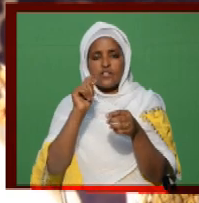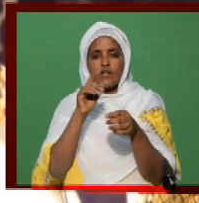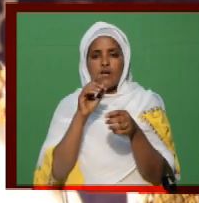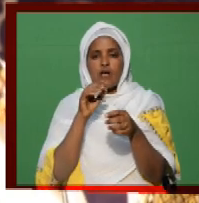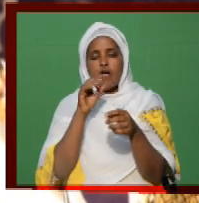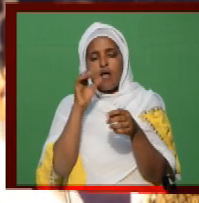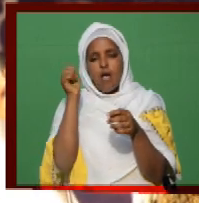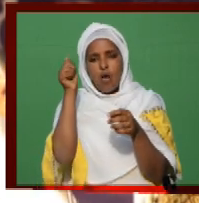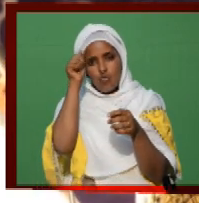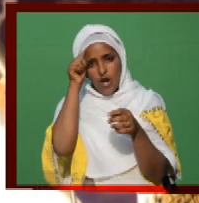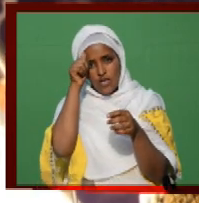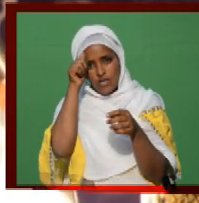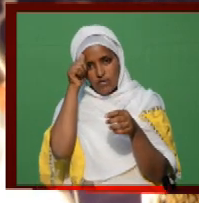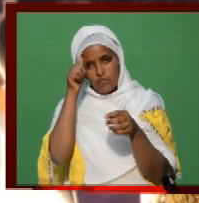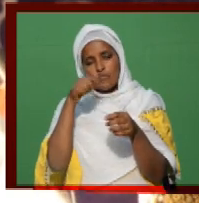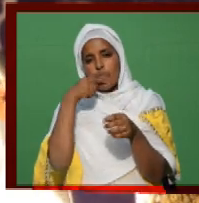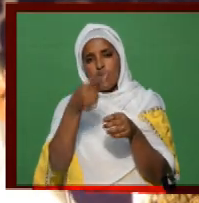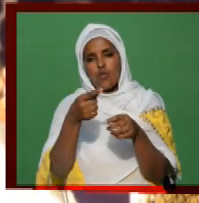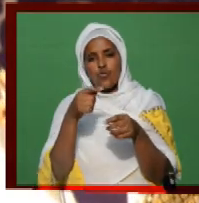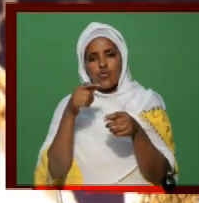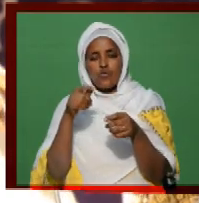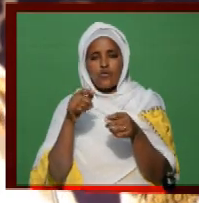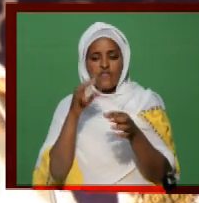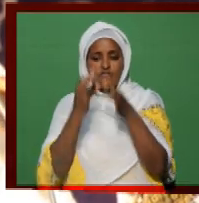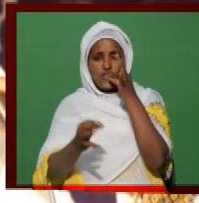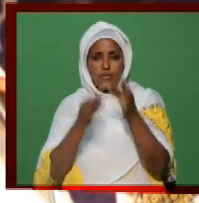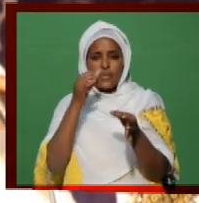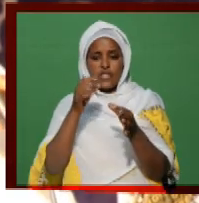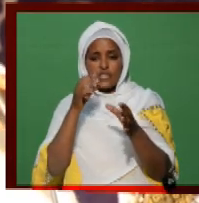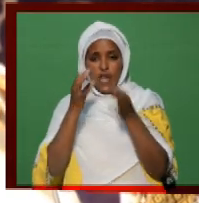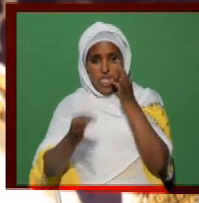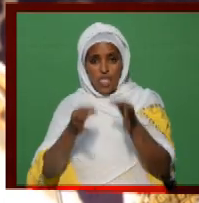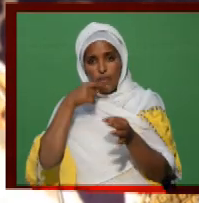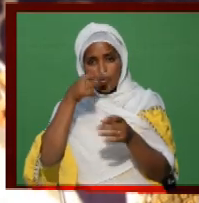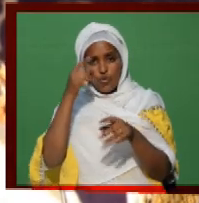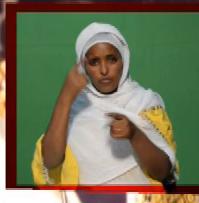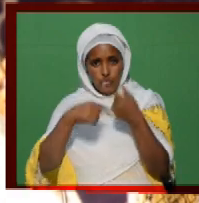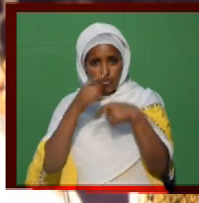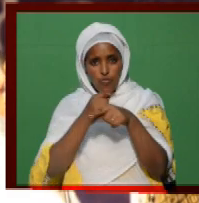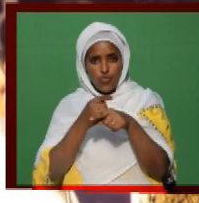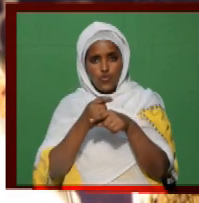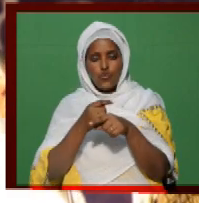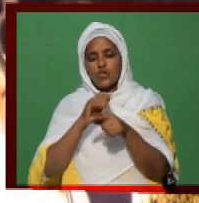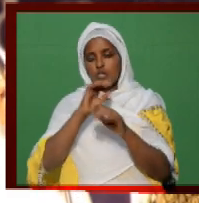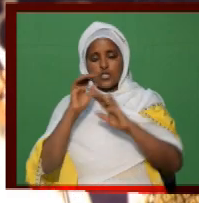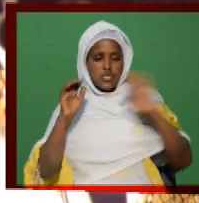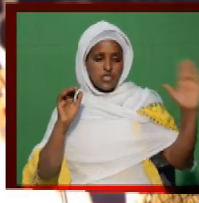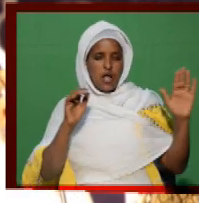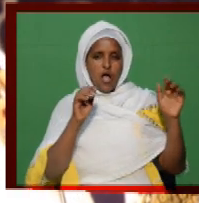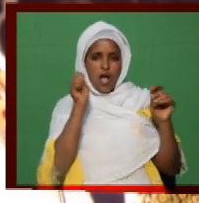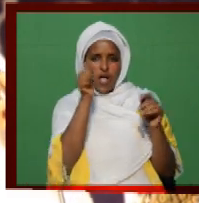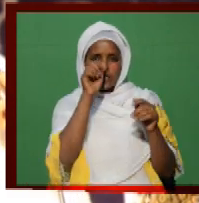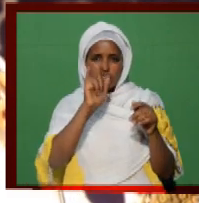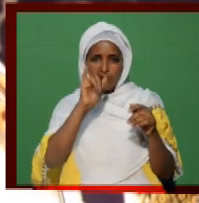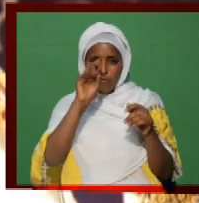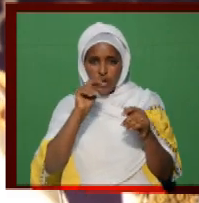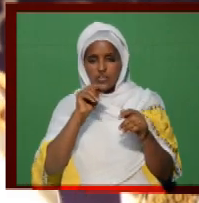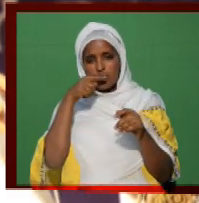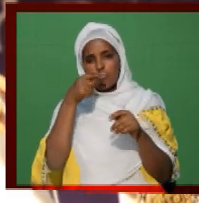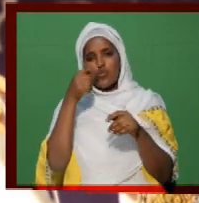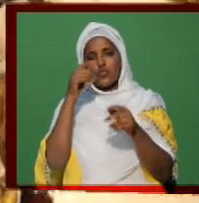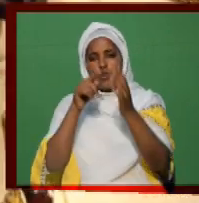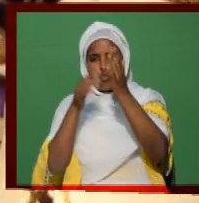አድማሱ ደስታ ይባላሉ። የወረዳ ፍርድ ቤት ዳኛ ሆነው የመጡት ደግሞ ግራዝማች በርሄ ስዩም በመባል